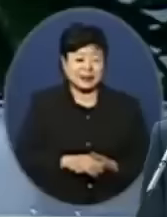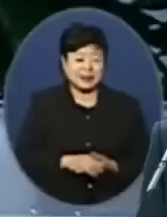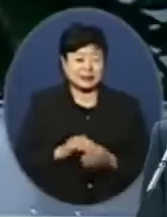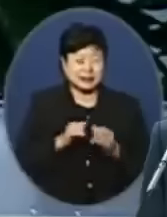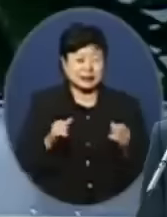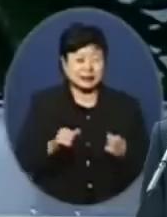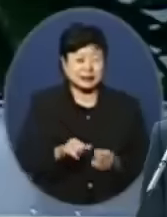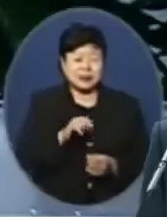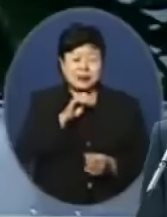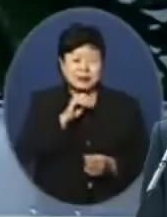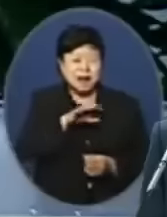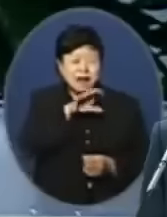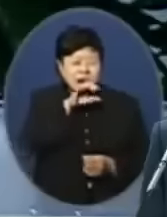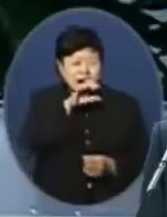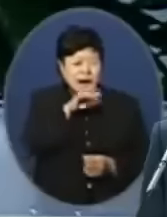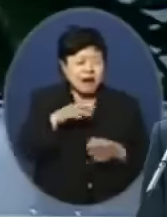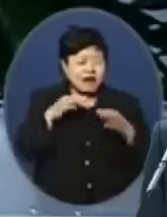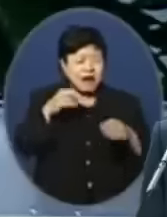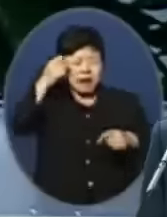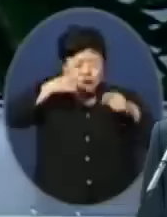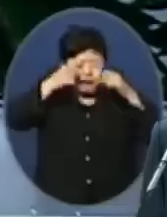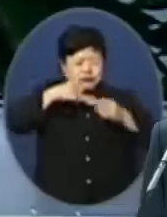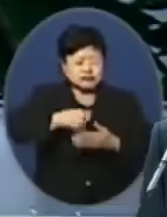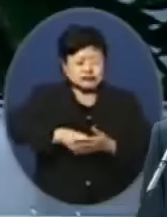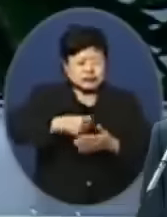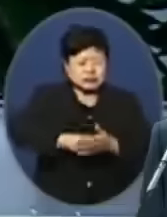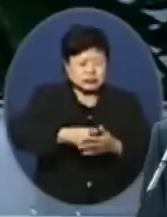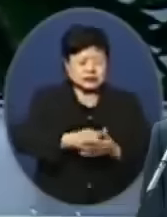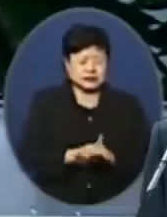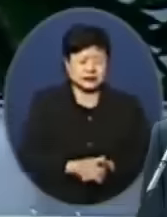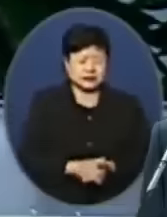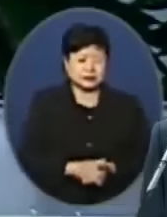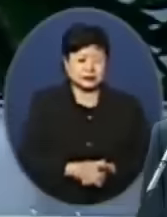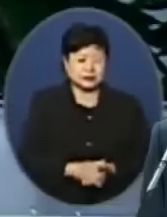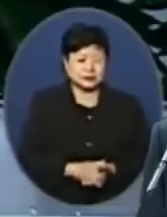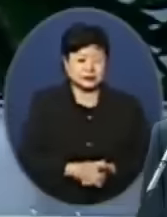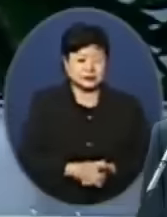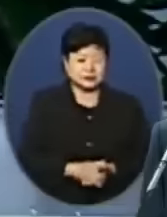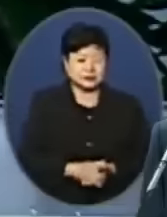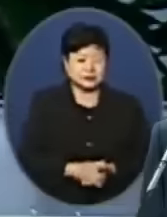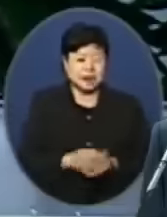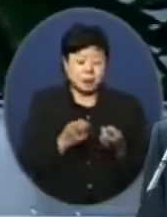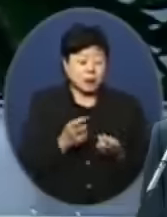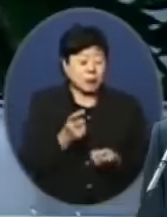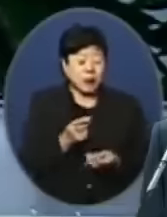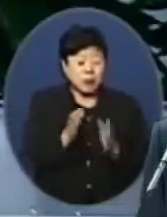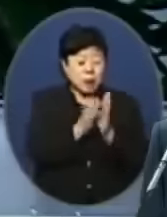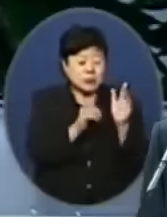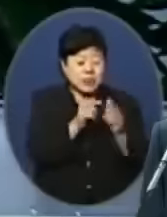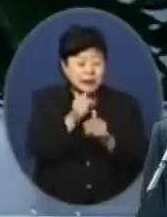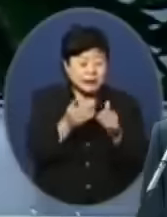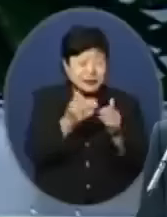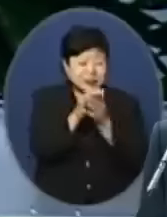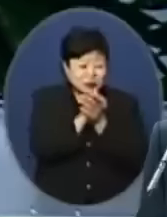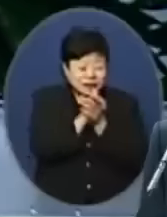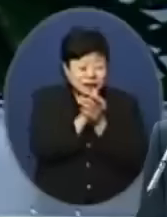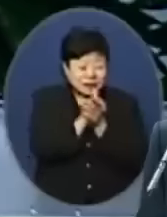백성들이 모두 다 고함을 치고 울고 불고 야단입니다. 그 어떻게 합니까? 모세가 하나님께 기도를